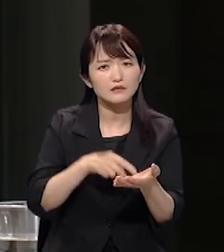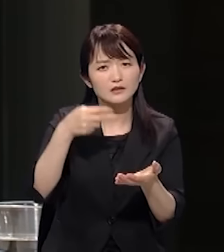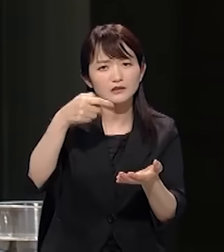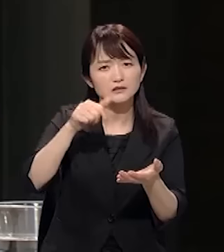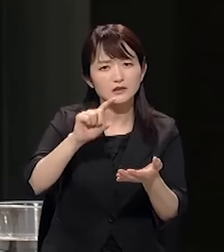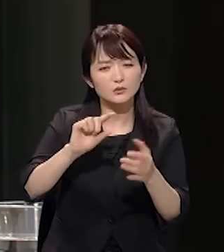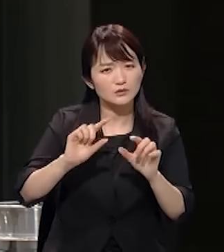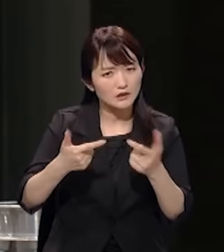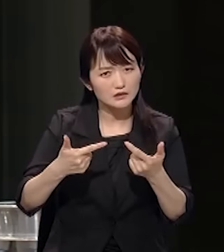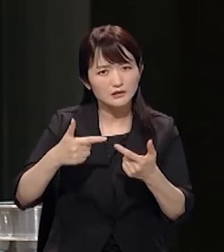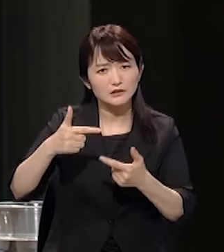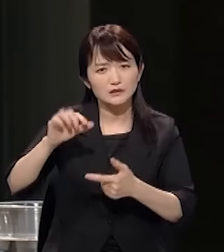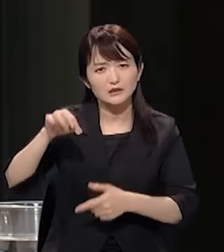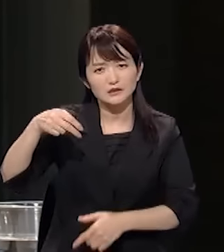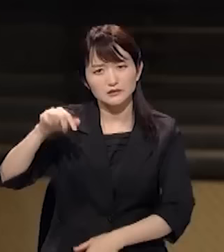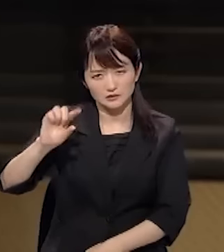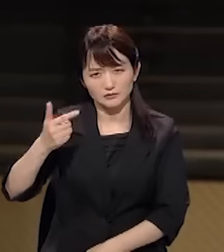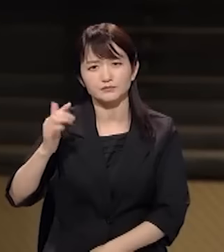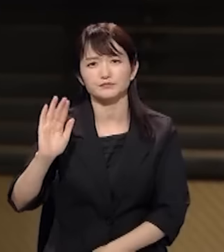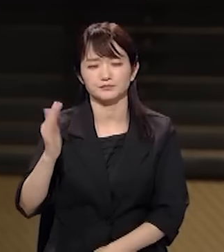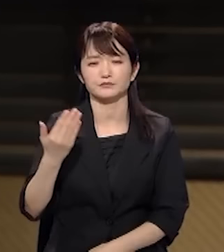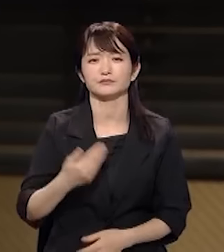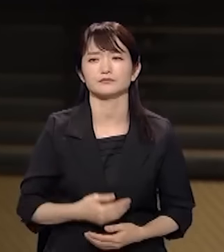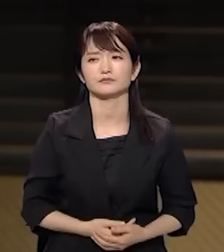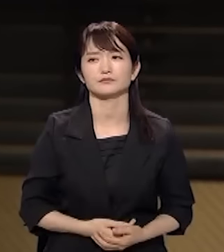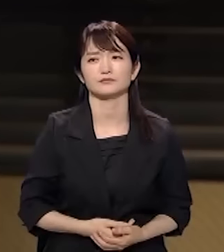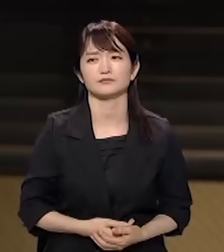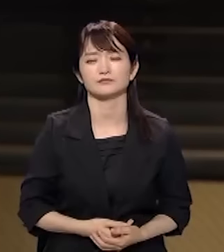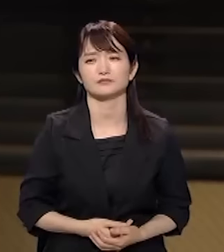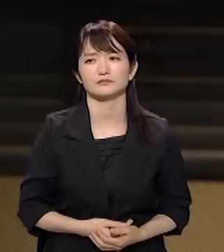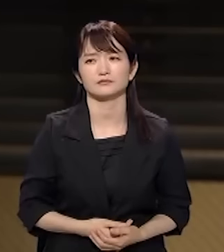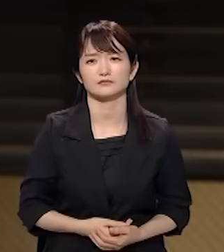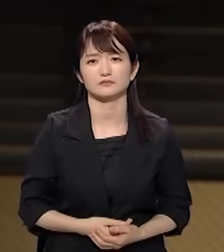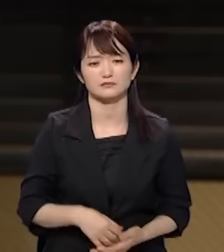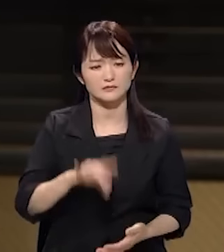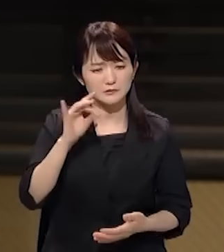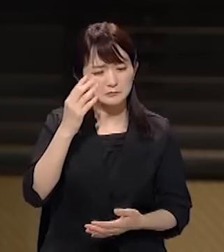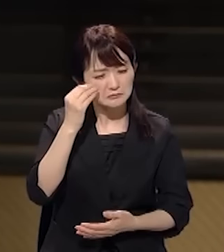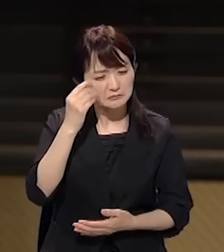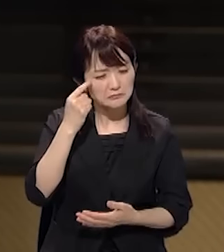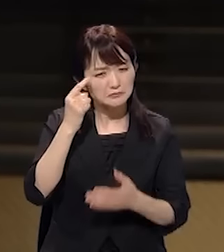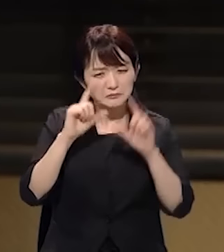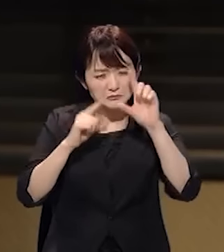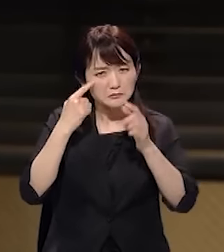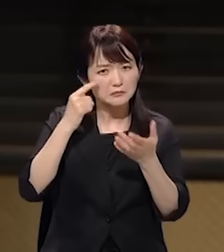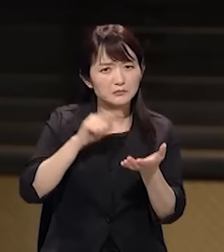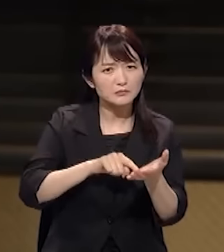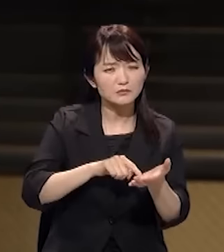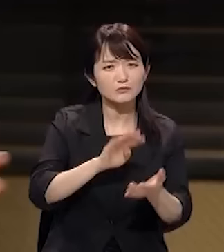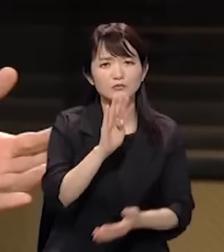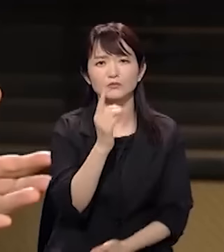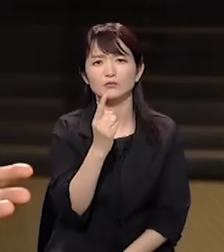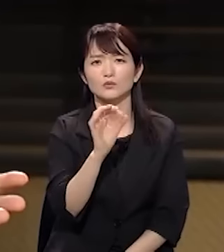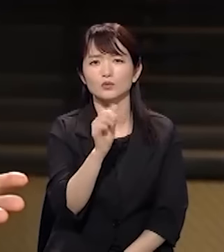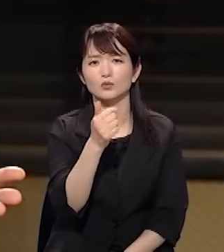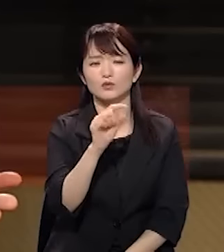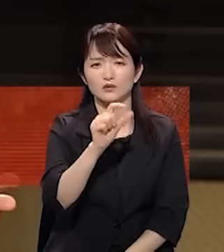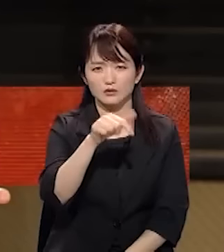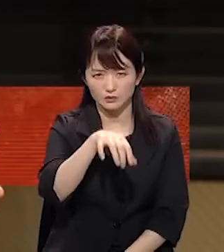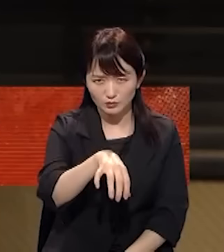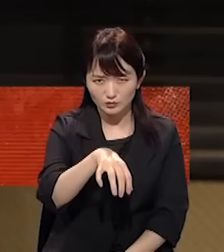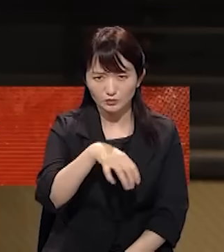알았는데 사건이 됐습니다네 그렇습니다 처음에이 그런 어떤 이상 증상이 나타났을 때 봉화원 보건소에서는 단체 식사를